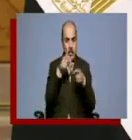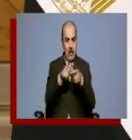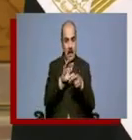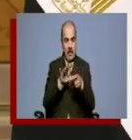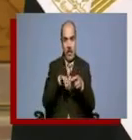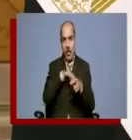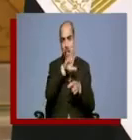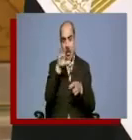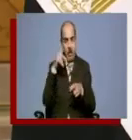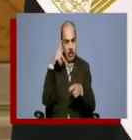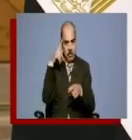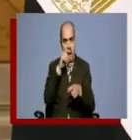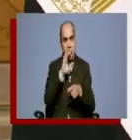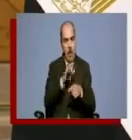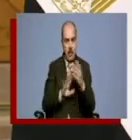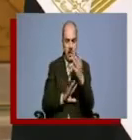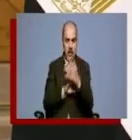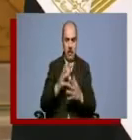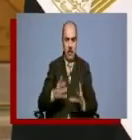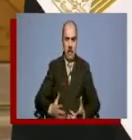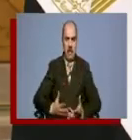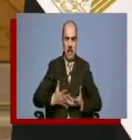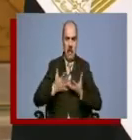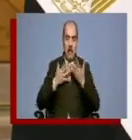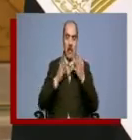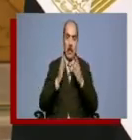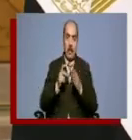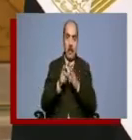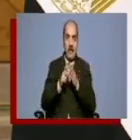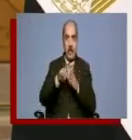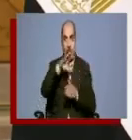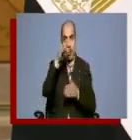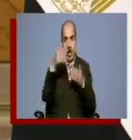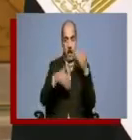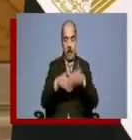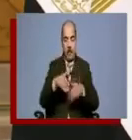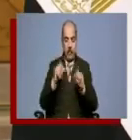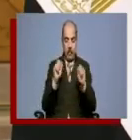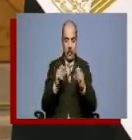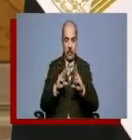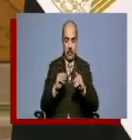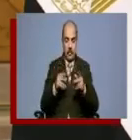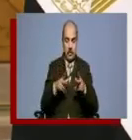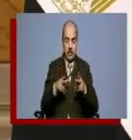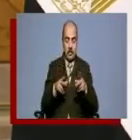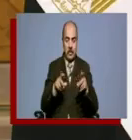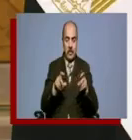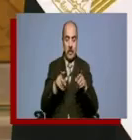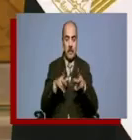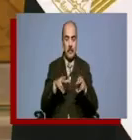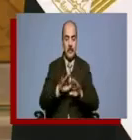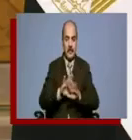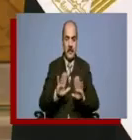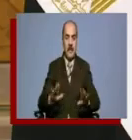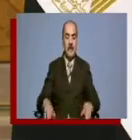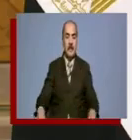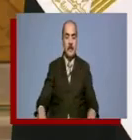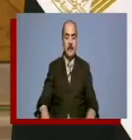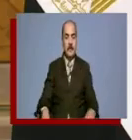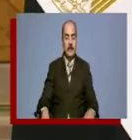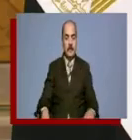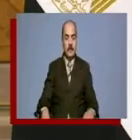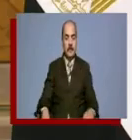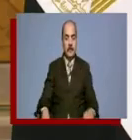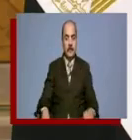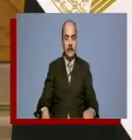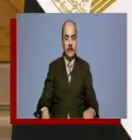المعلومه مصدر المعلومه عنده في المكتب عارف ان الفلسطينيين بيموتوا لكنه قرر انه ياخد طريق اسرائيل ده رقم واحد